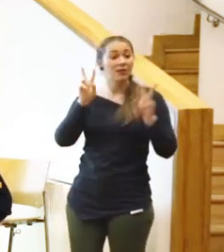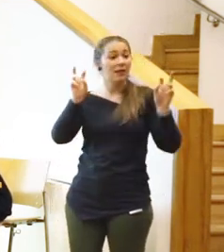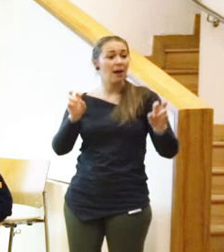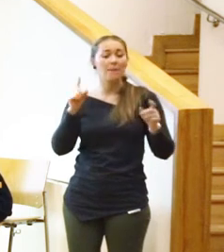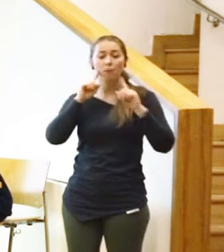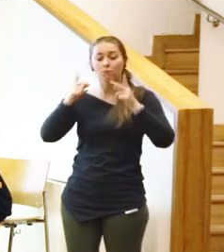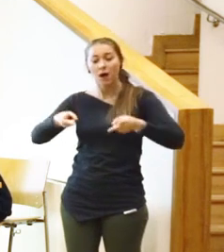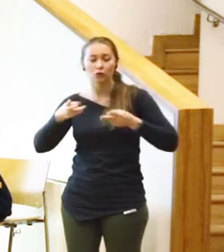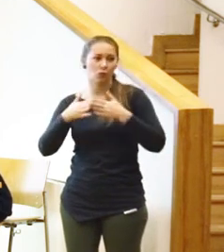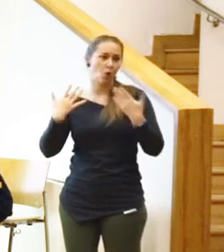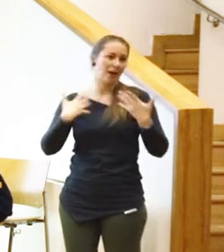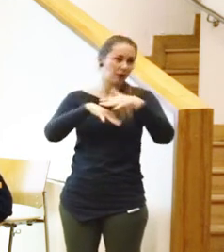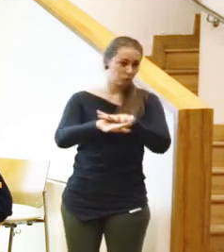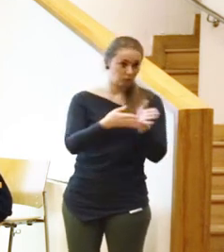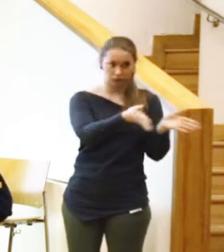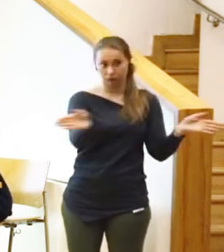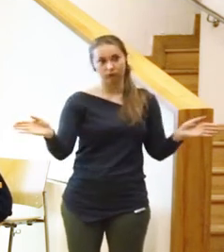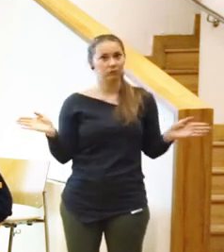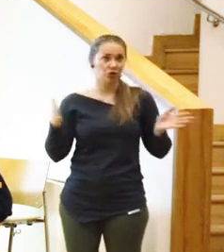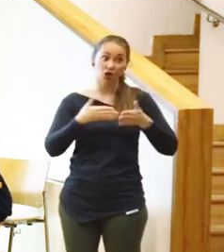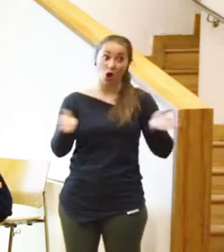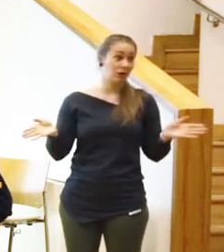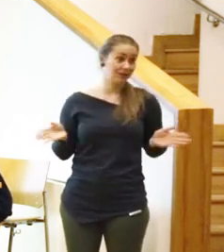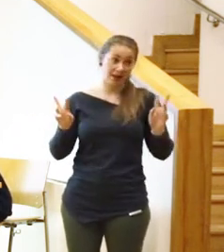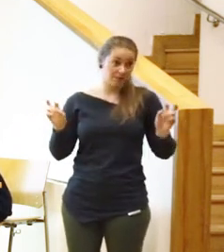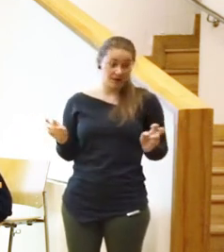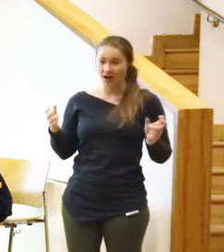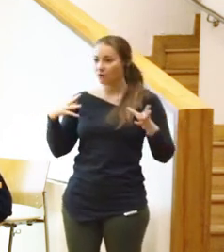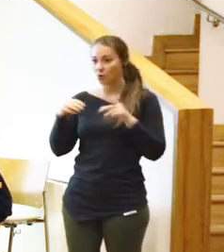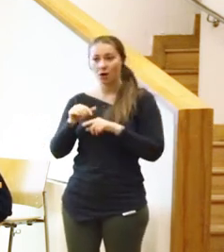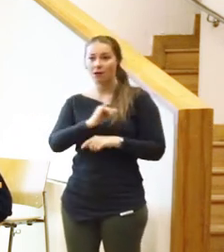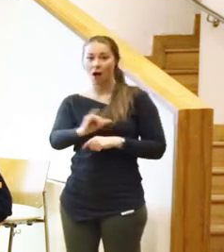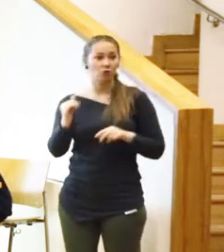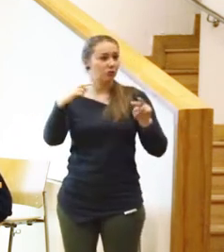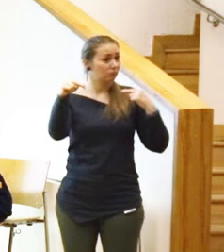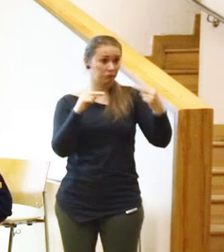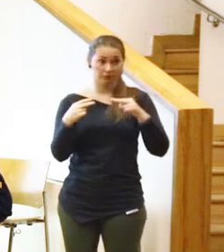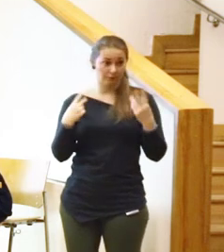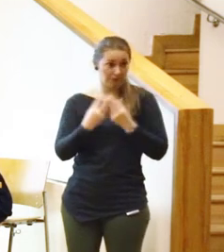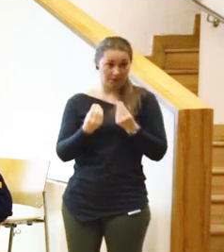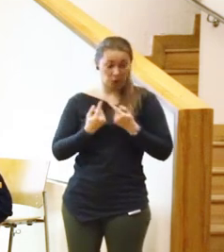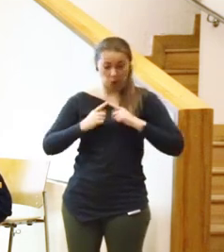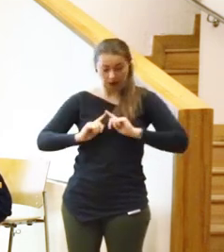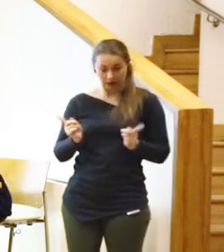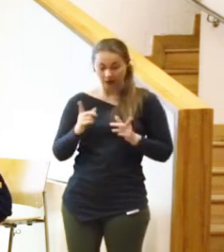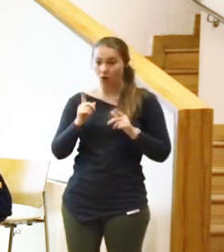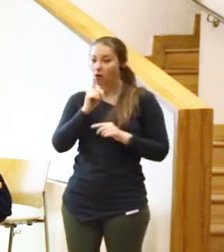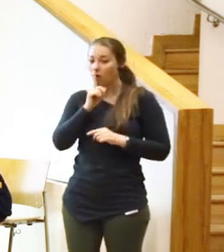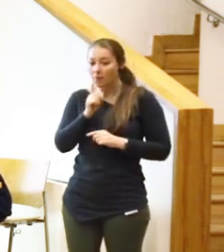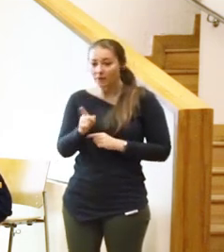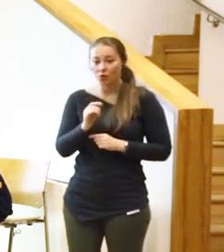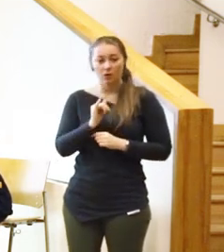inkluze obecně je. Tak jak se o tom dá mluvit v, řekněme, těch různých,